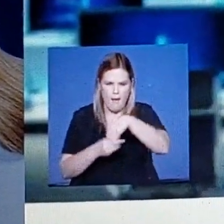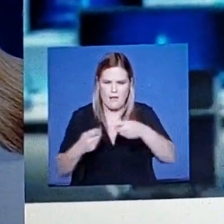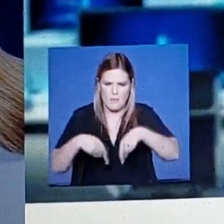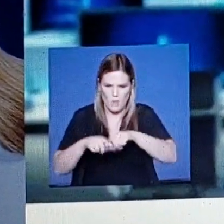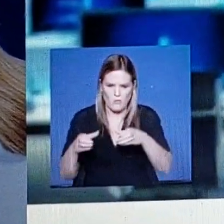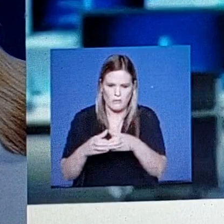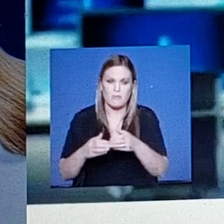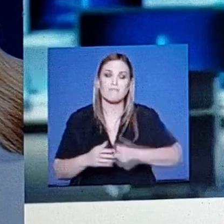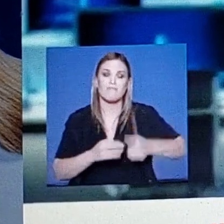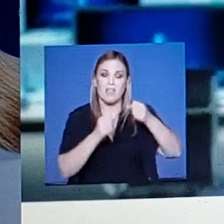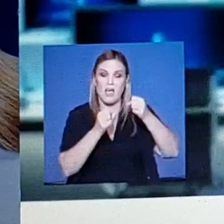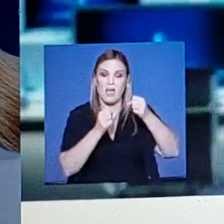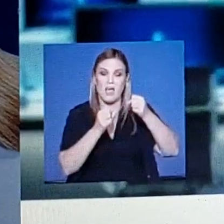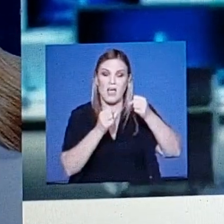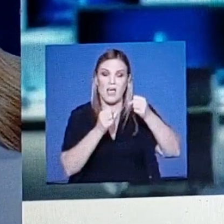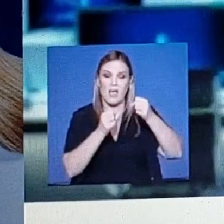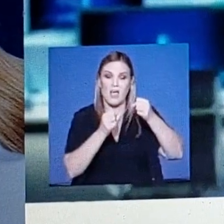Galant